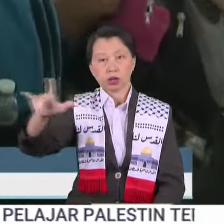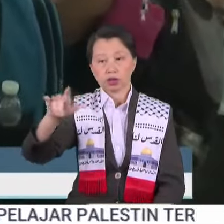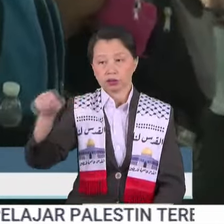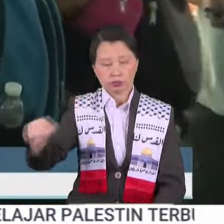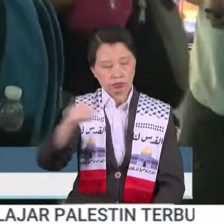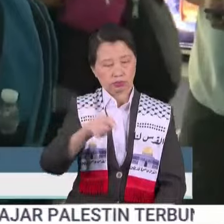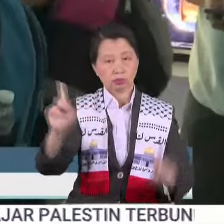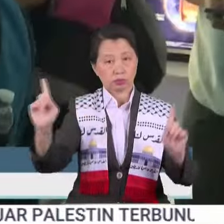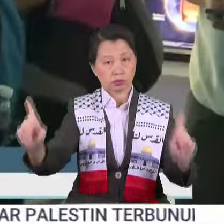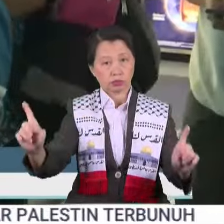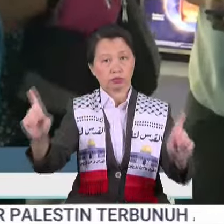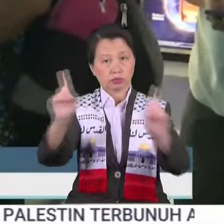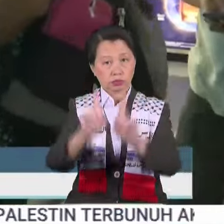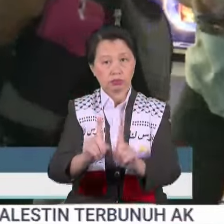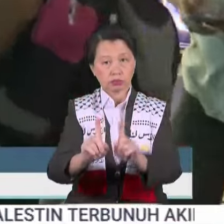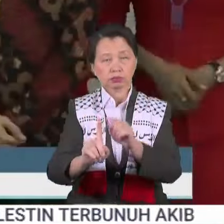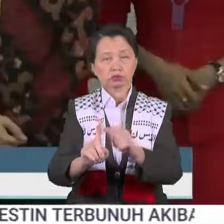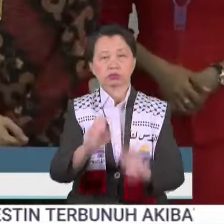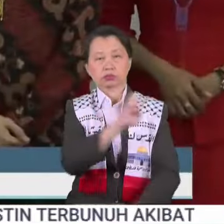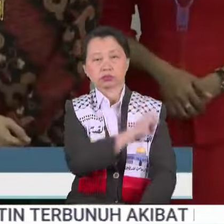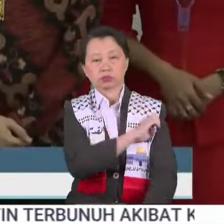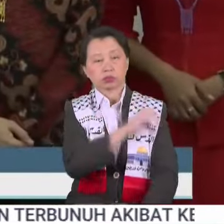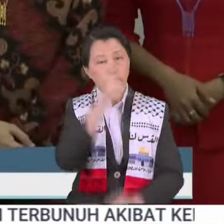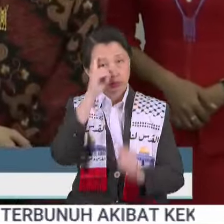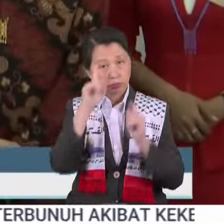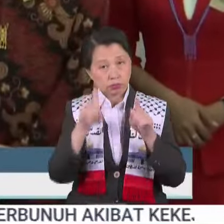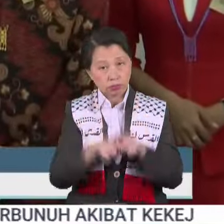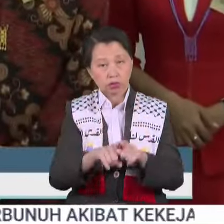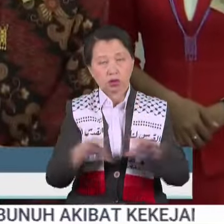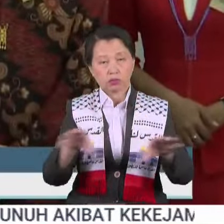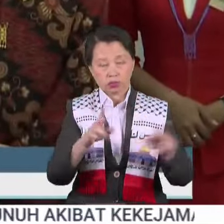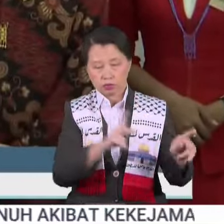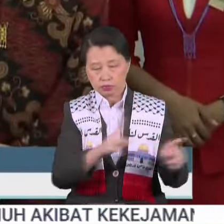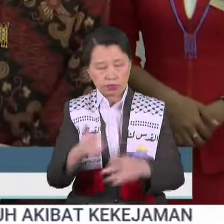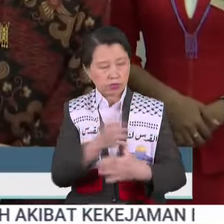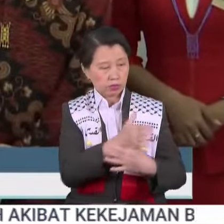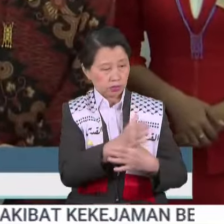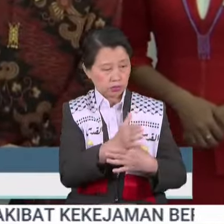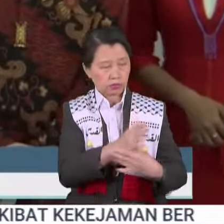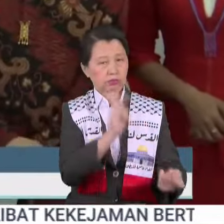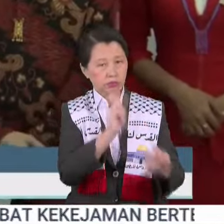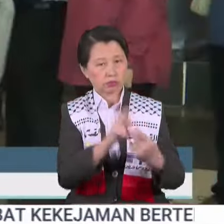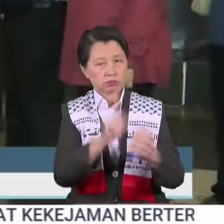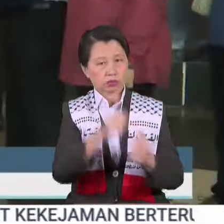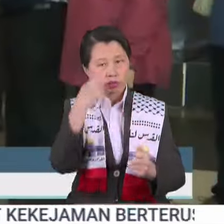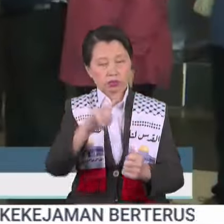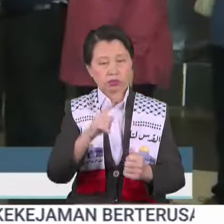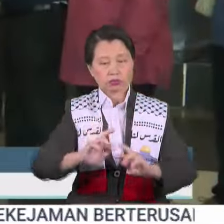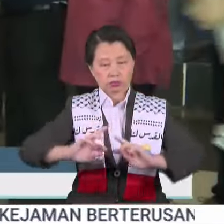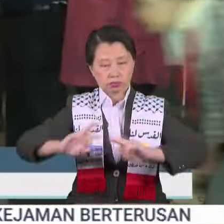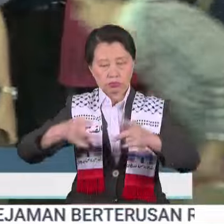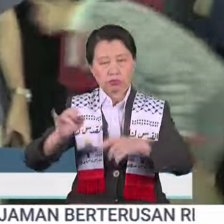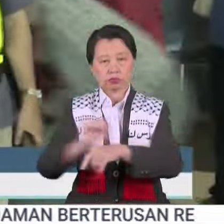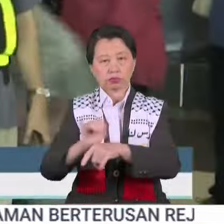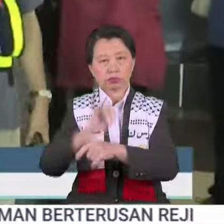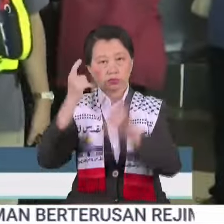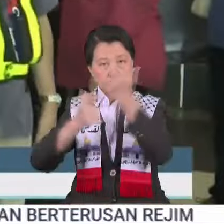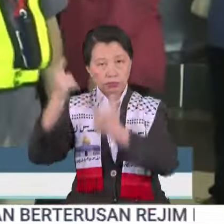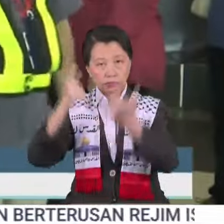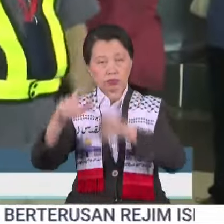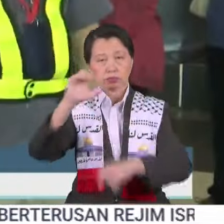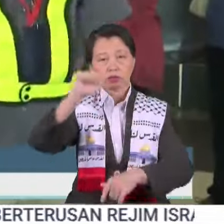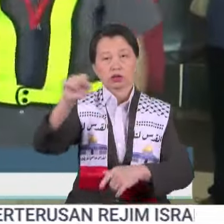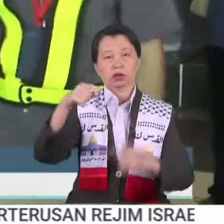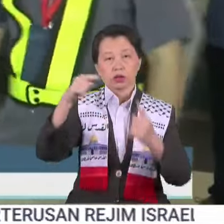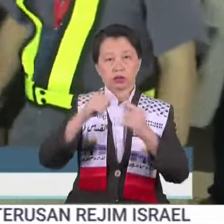diketuai ketua pegawai eksekutifnya, Bollingham, bersetuju menghasilkan pelan perkongsian strategik bagi melonjakkan industri pelancongan